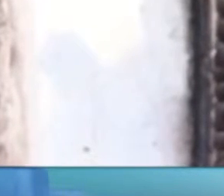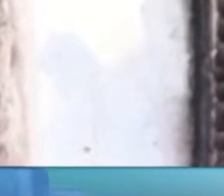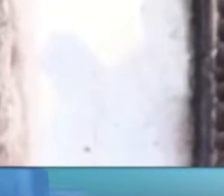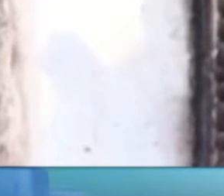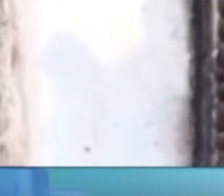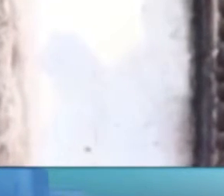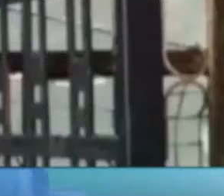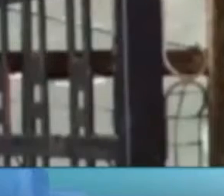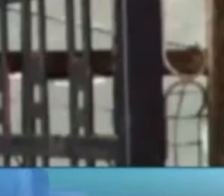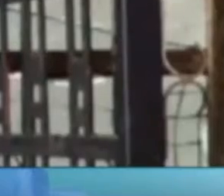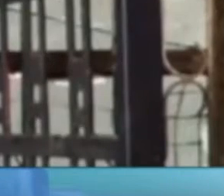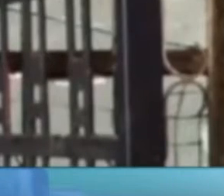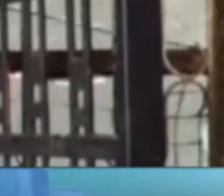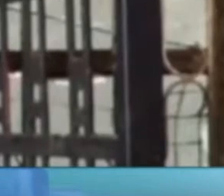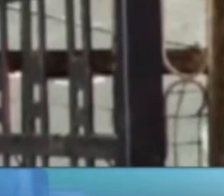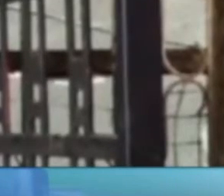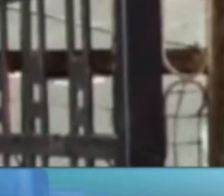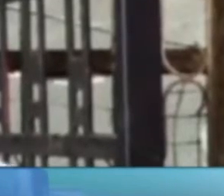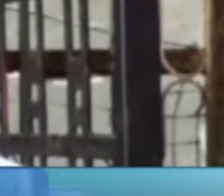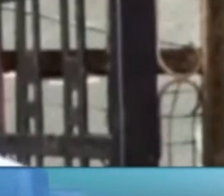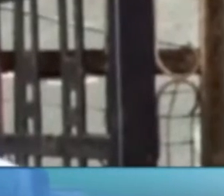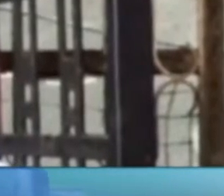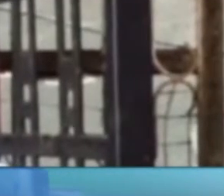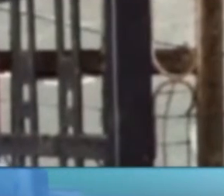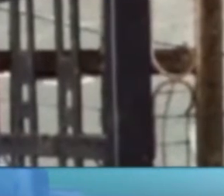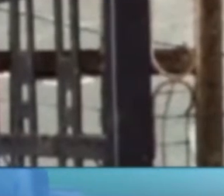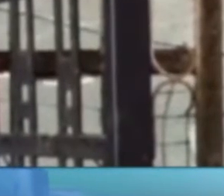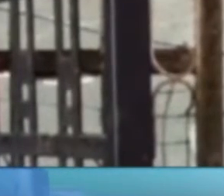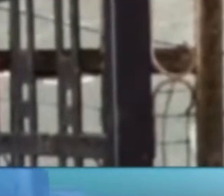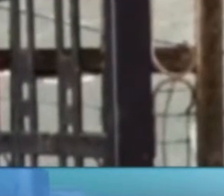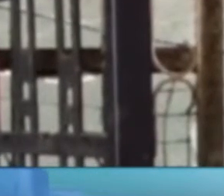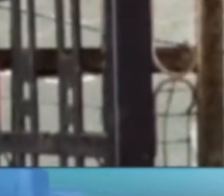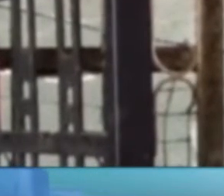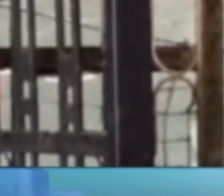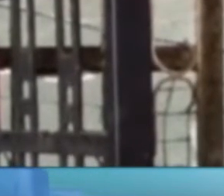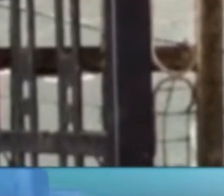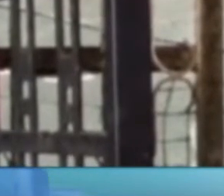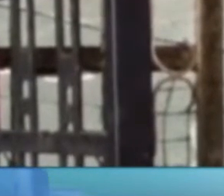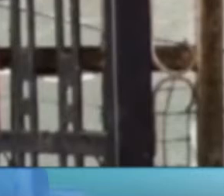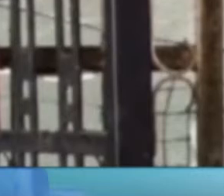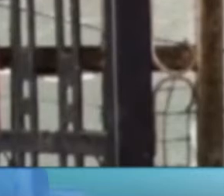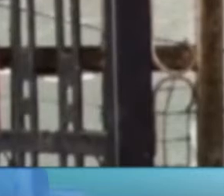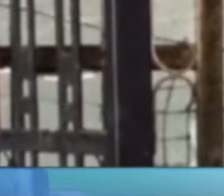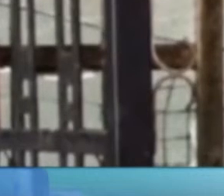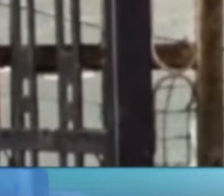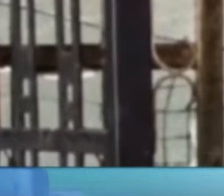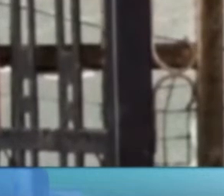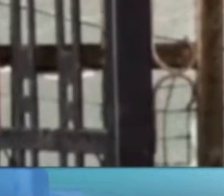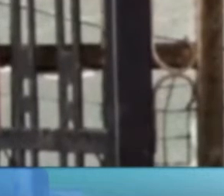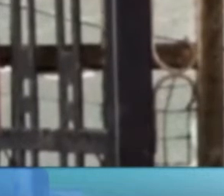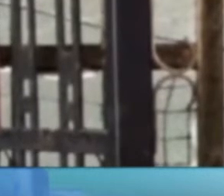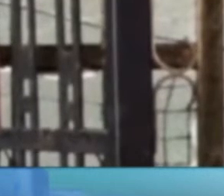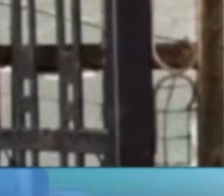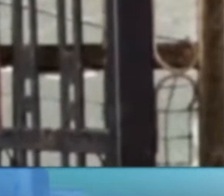hata imeokolewa chomeka yote alafu it's so sad to lose that family. Mungu tunaombea Mungu